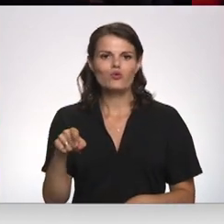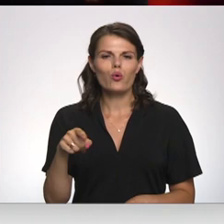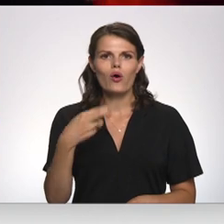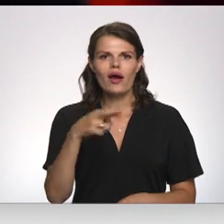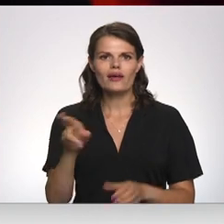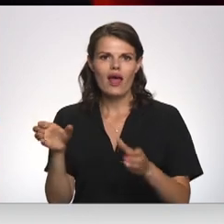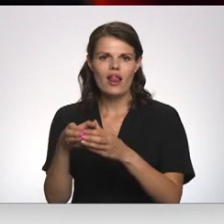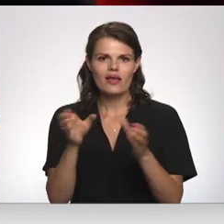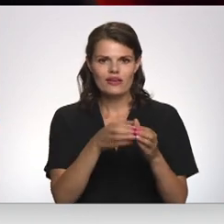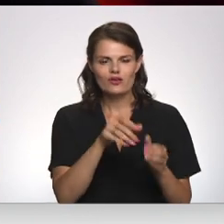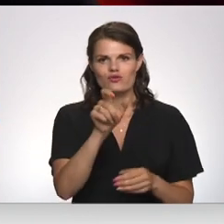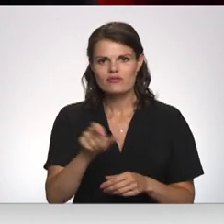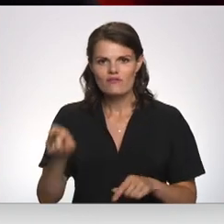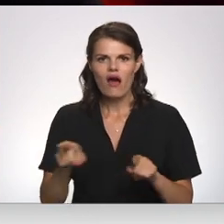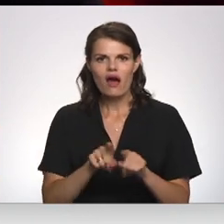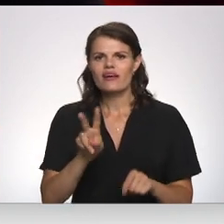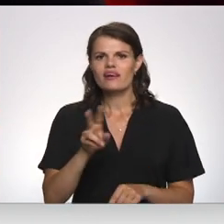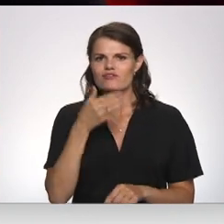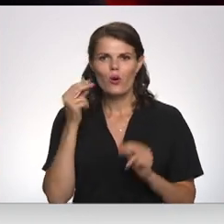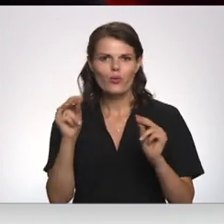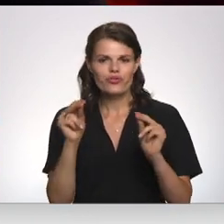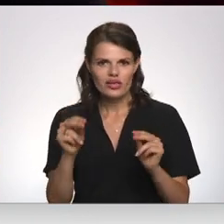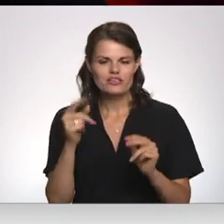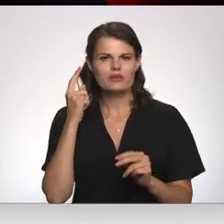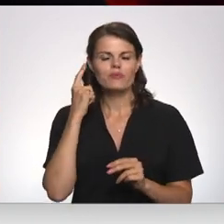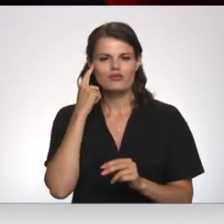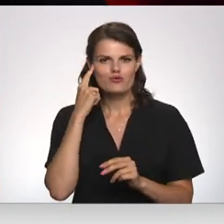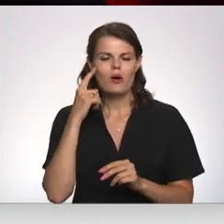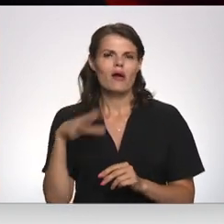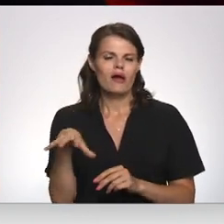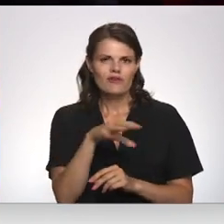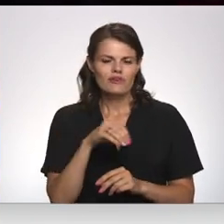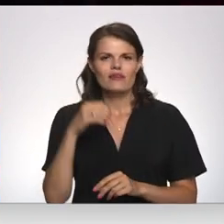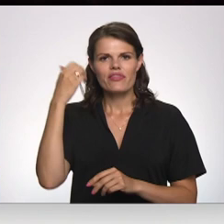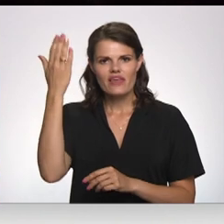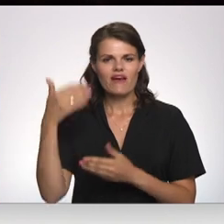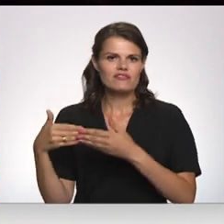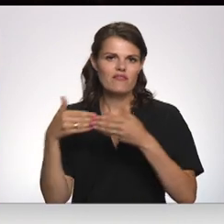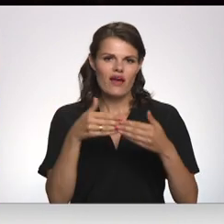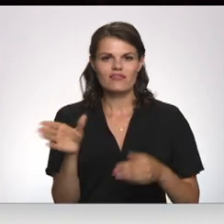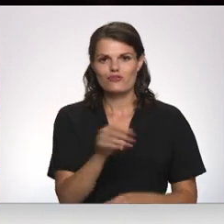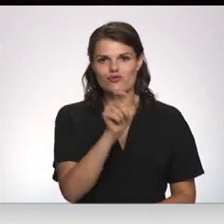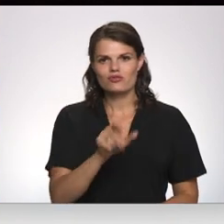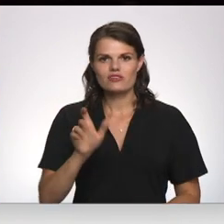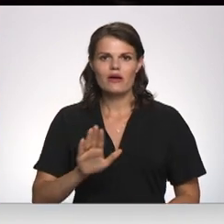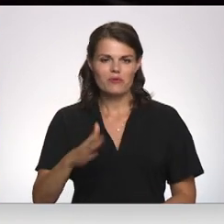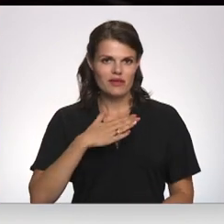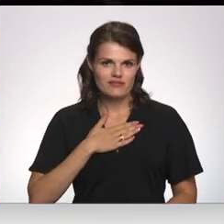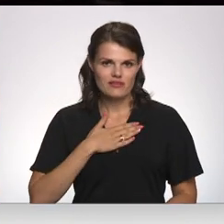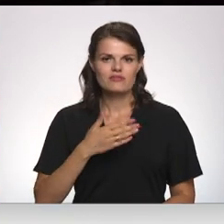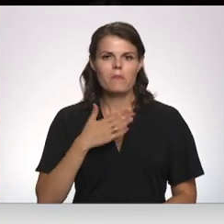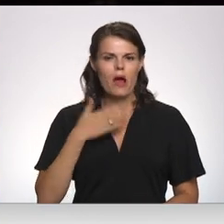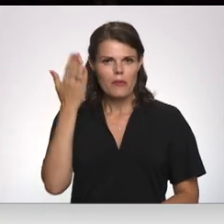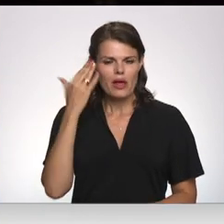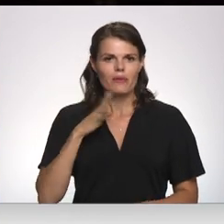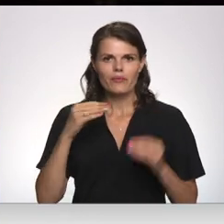arī neticīgi cilvēki, un tā es domāju, kā Dievs ved visus cilvēkus pie sevis. Man bija laiks, kad es 10 gadus braucu